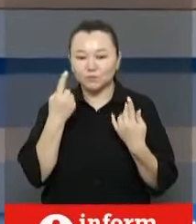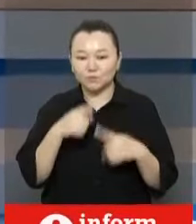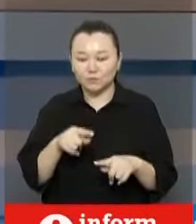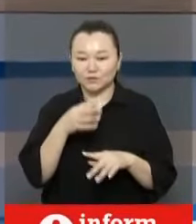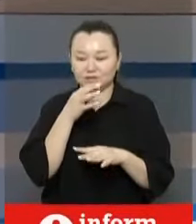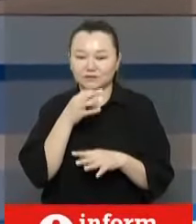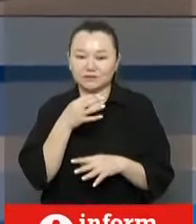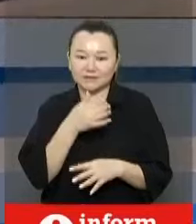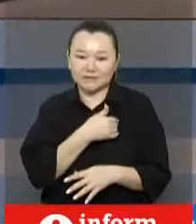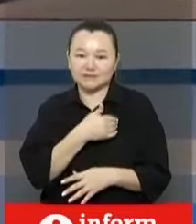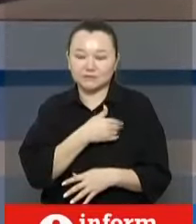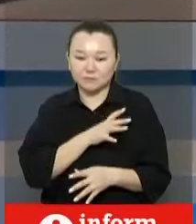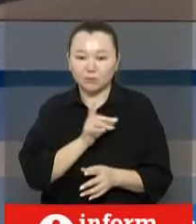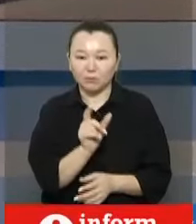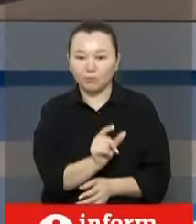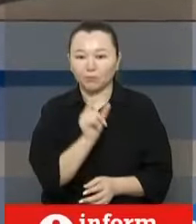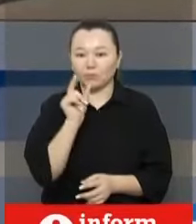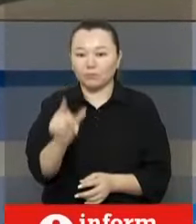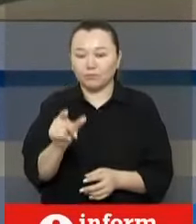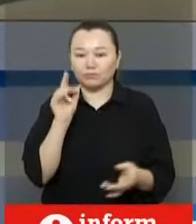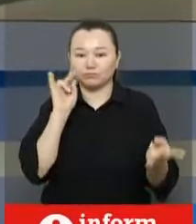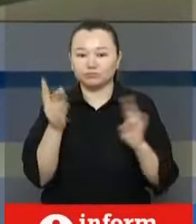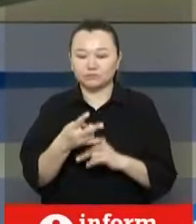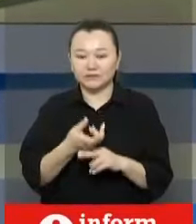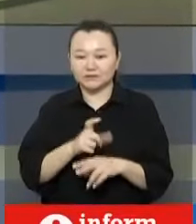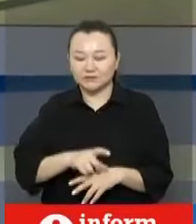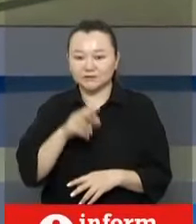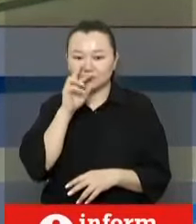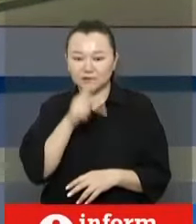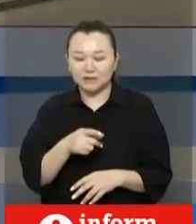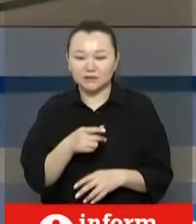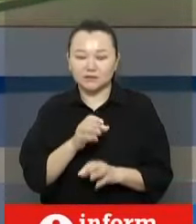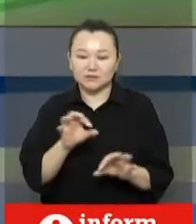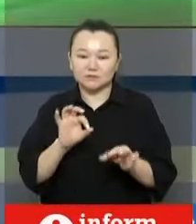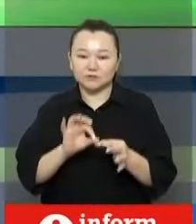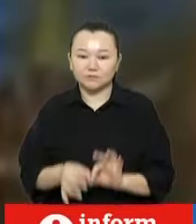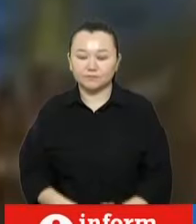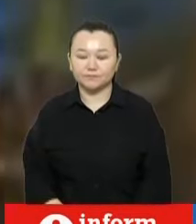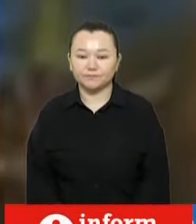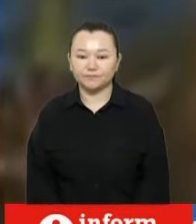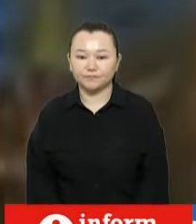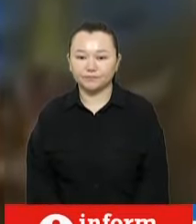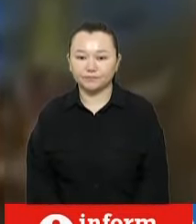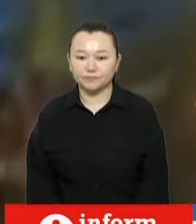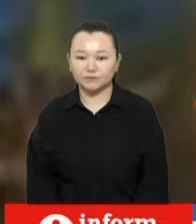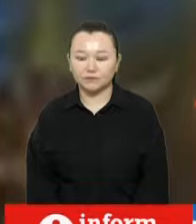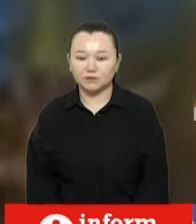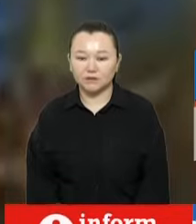айтты. Мәселенің мән-жайын әріптесім Мақсат Жақсыбайұлы тарқатады.